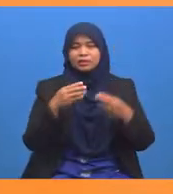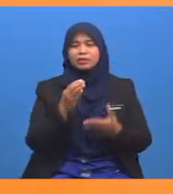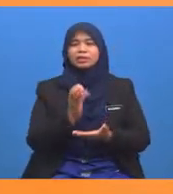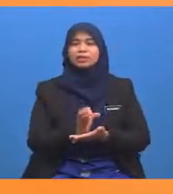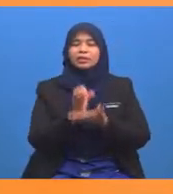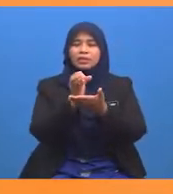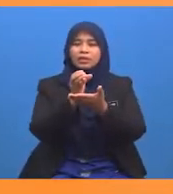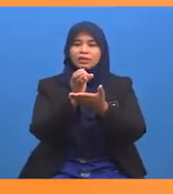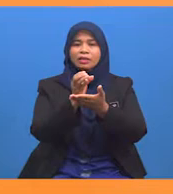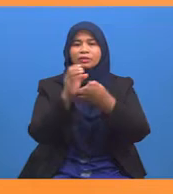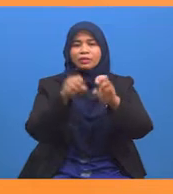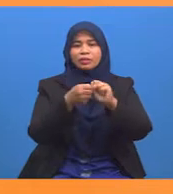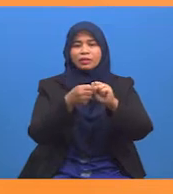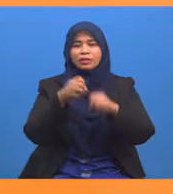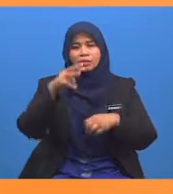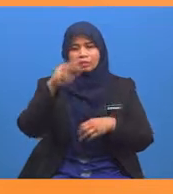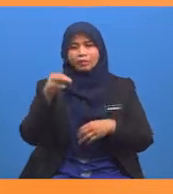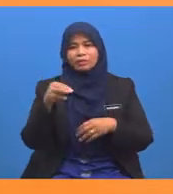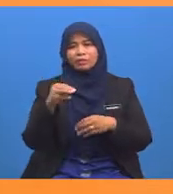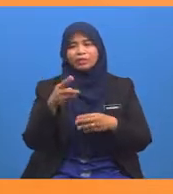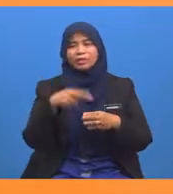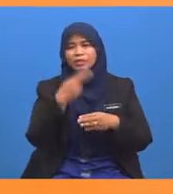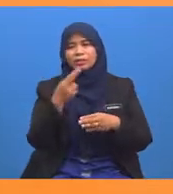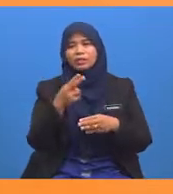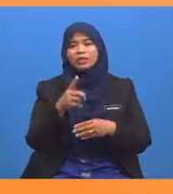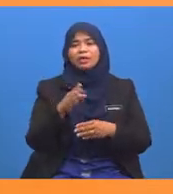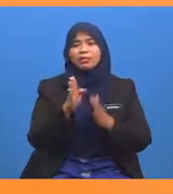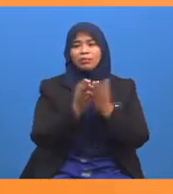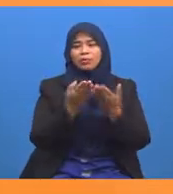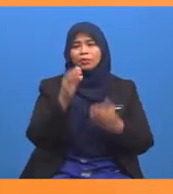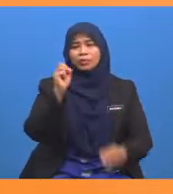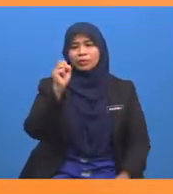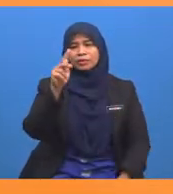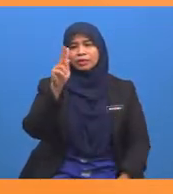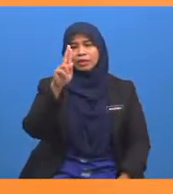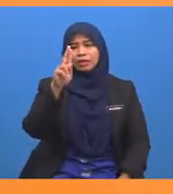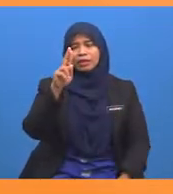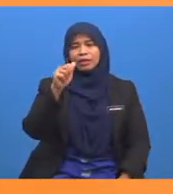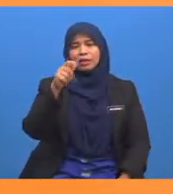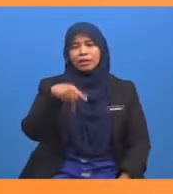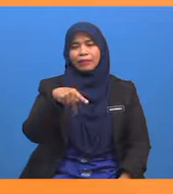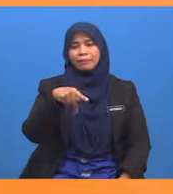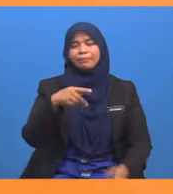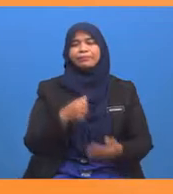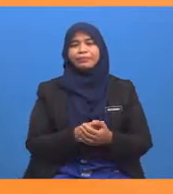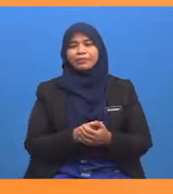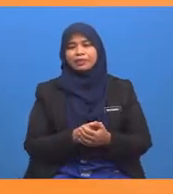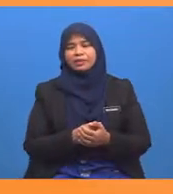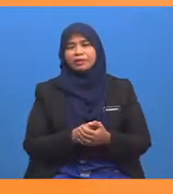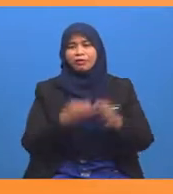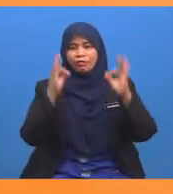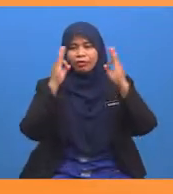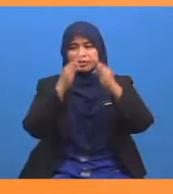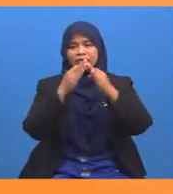mencadangkan agar murid-murid menghasilkan buku skrap Seni Bina Islam fokus kepada